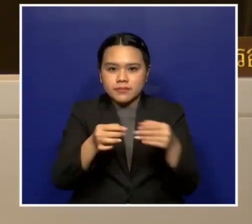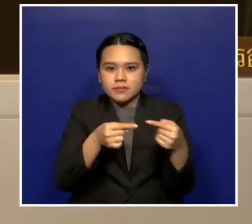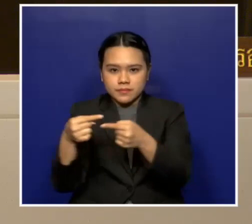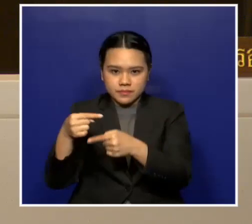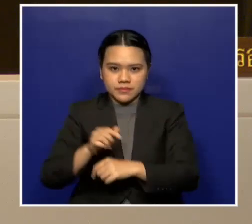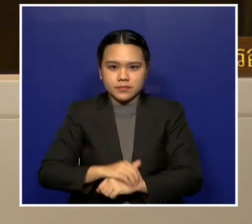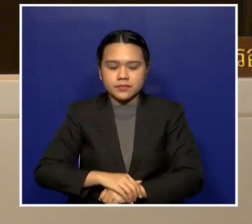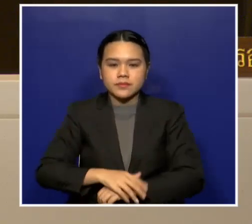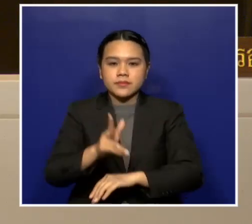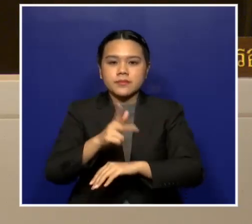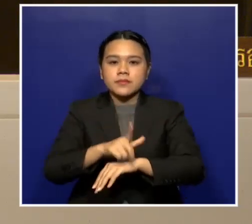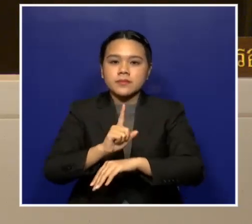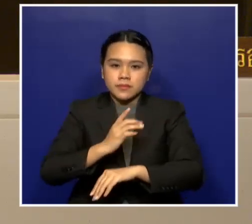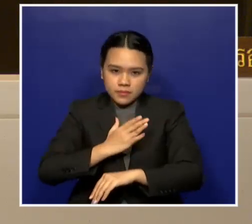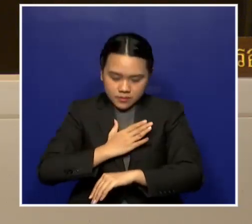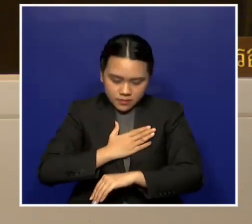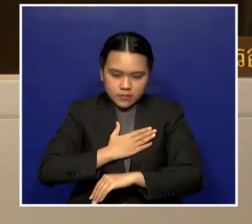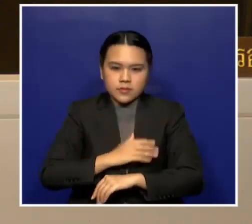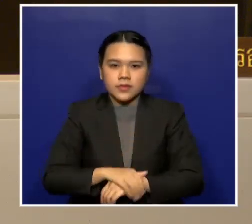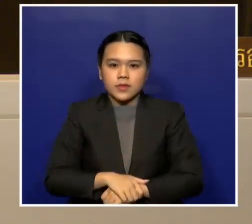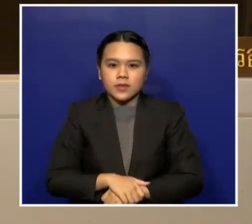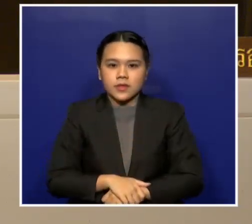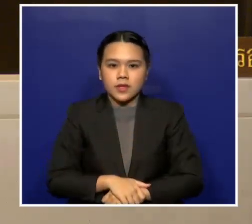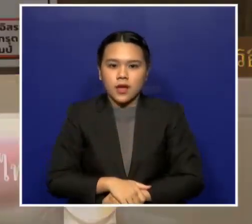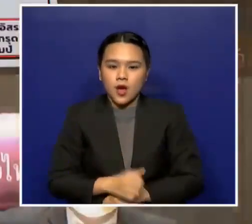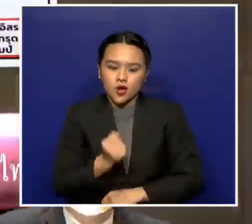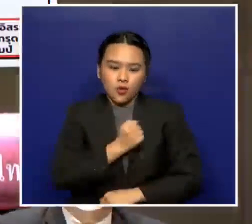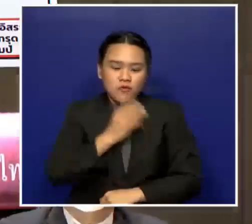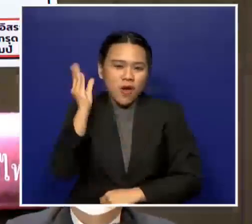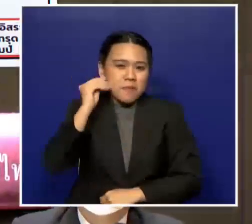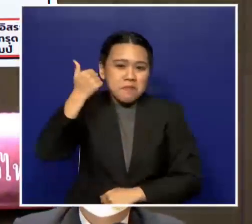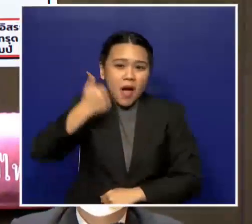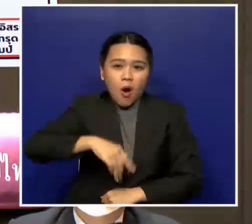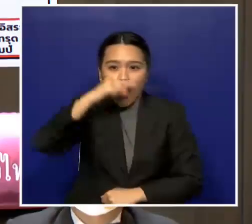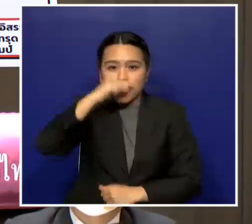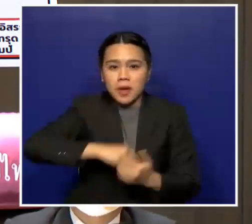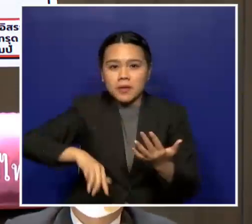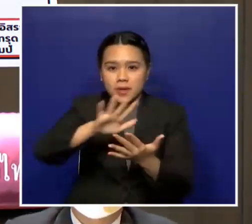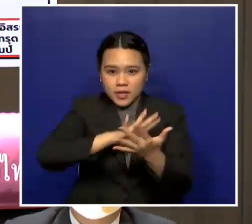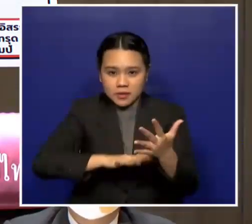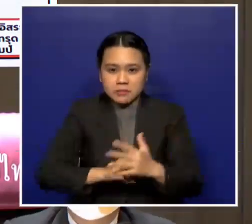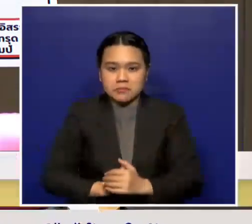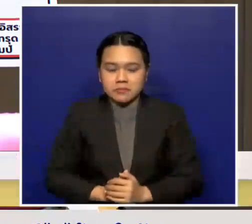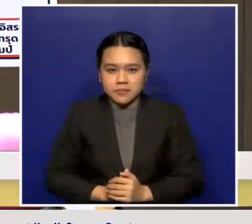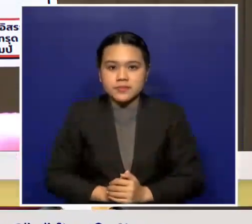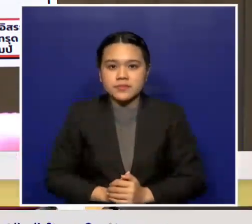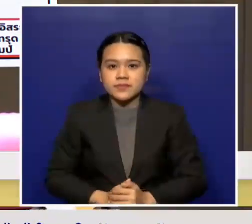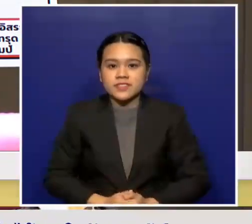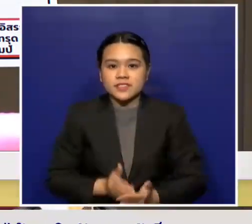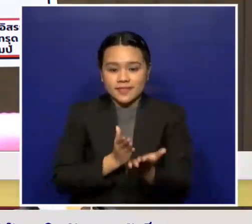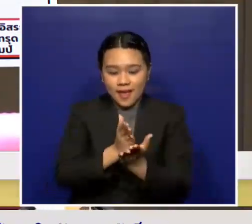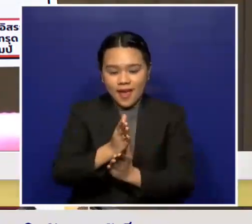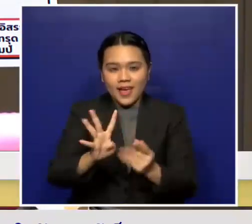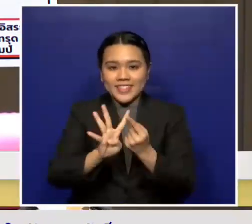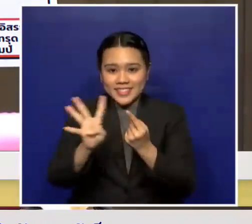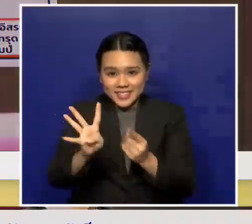ธานนะครับทนฟังไม่ได้เลยนะครับความจริงประเทศไทย เสาต้นที่4ที่ว่าท่านดู